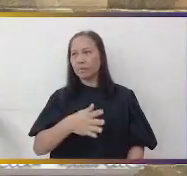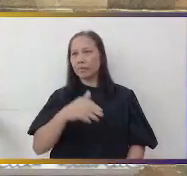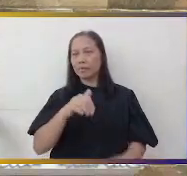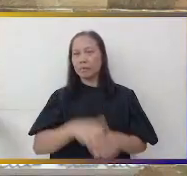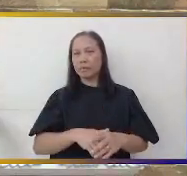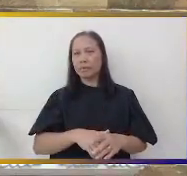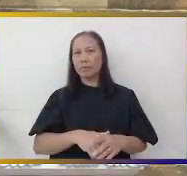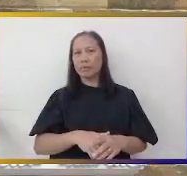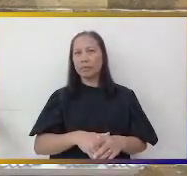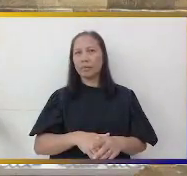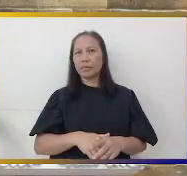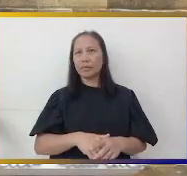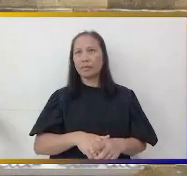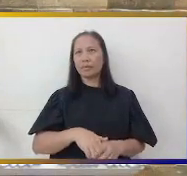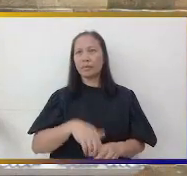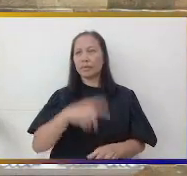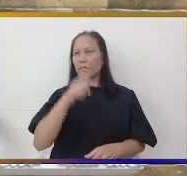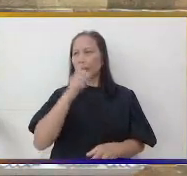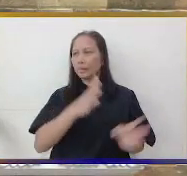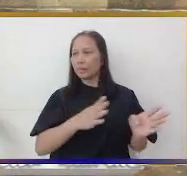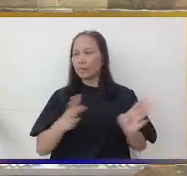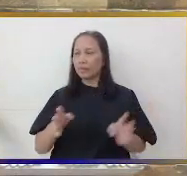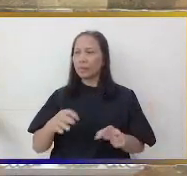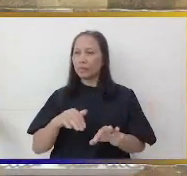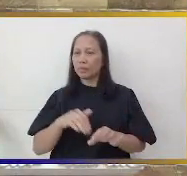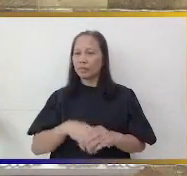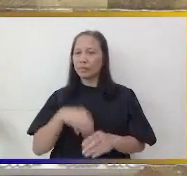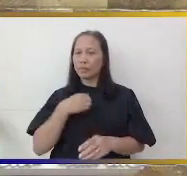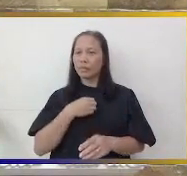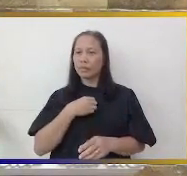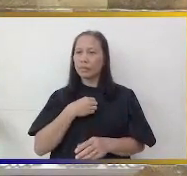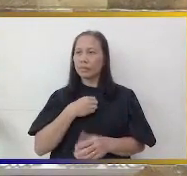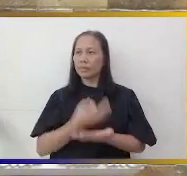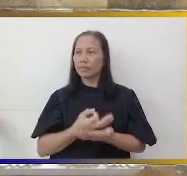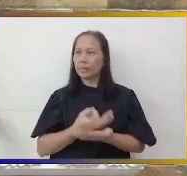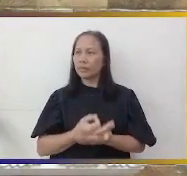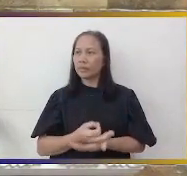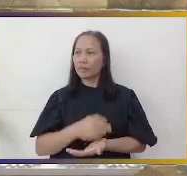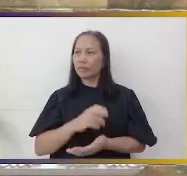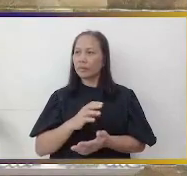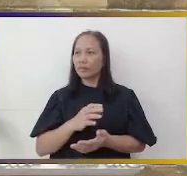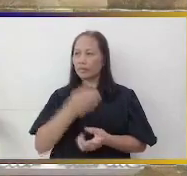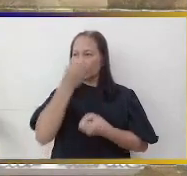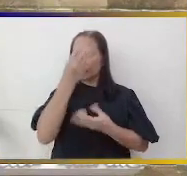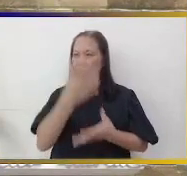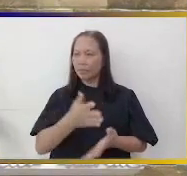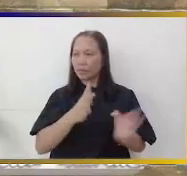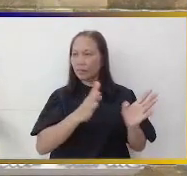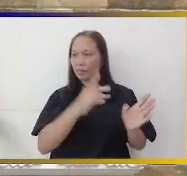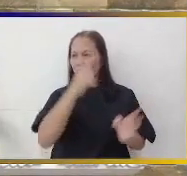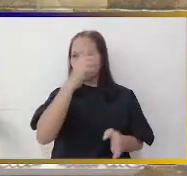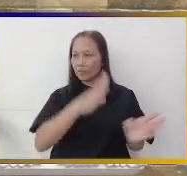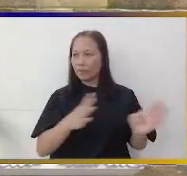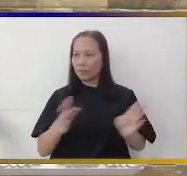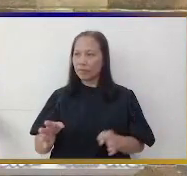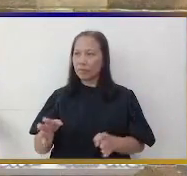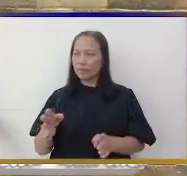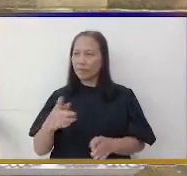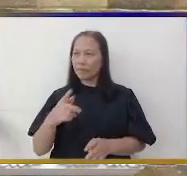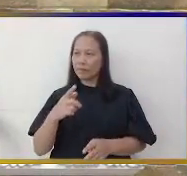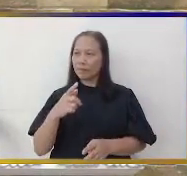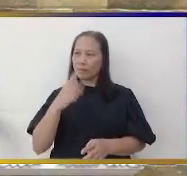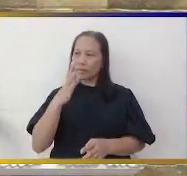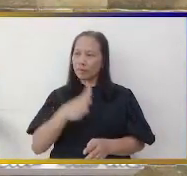valuable because it become of great use that's the first point second point obeying God's plan for our money makes it